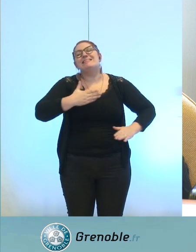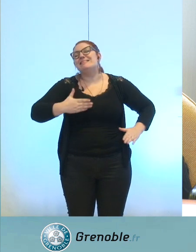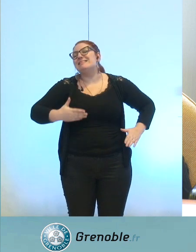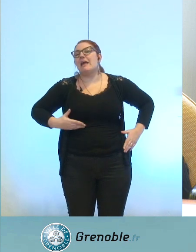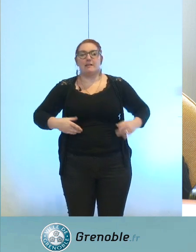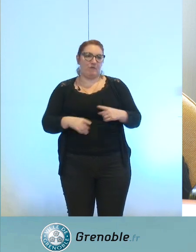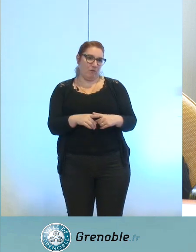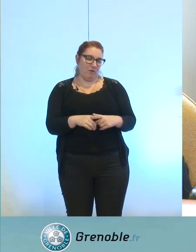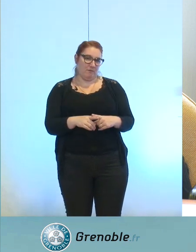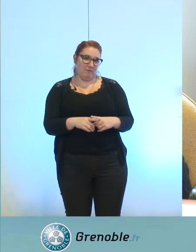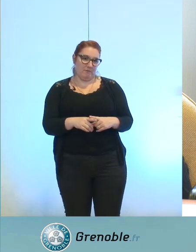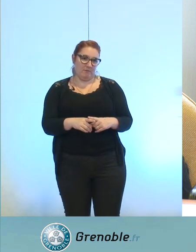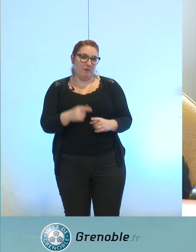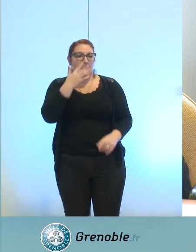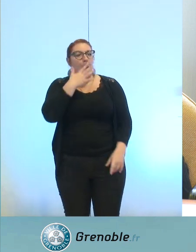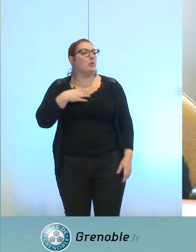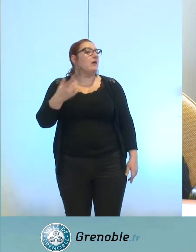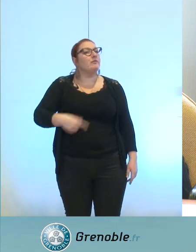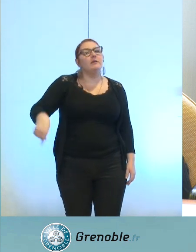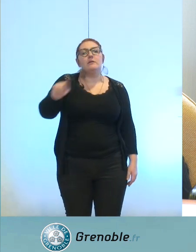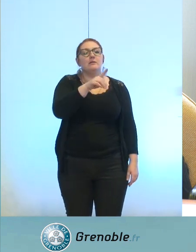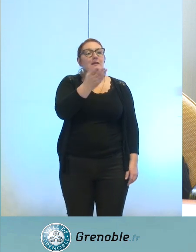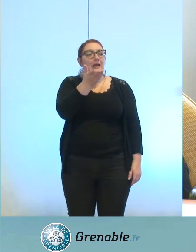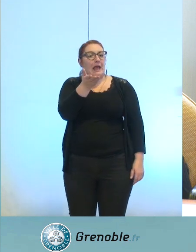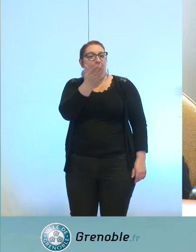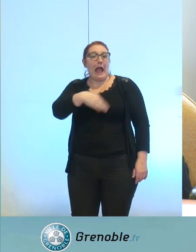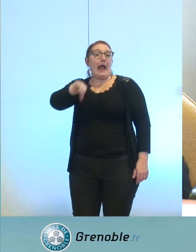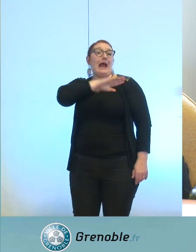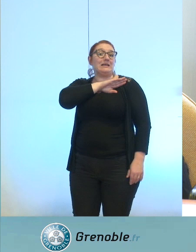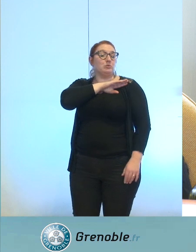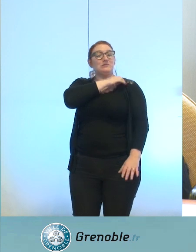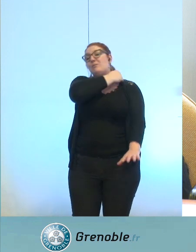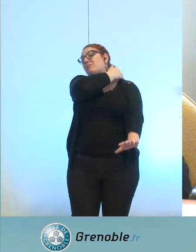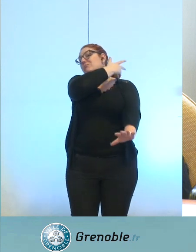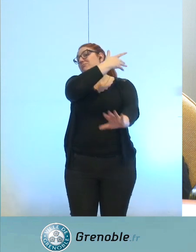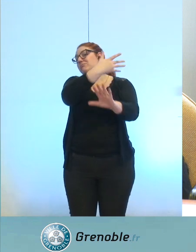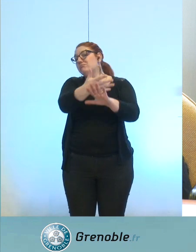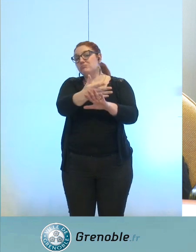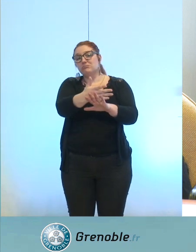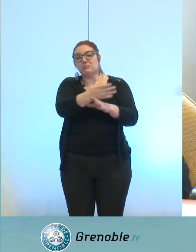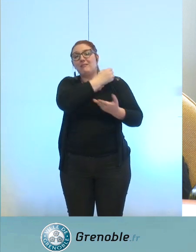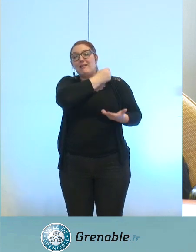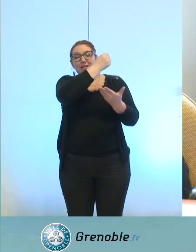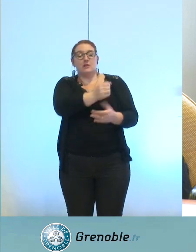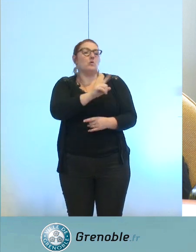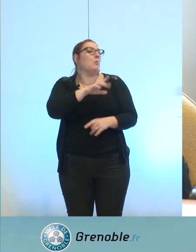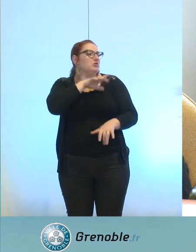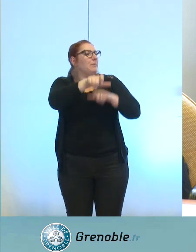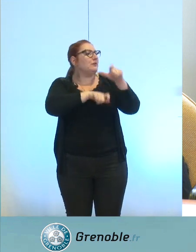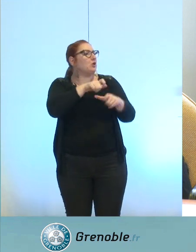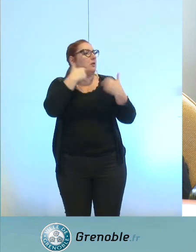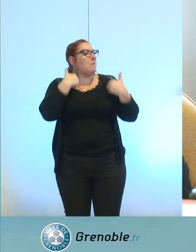pas que vous soyez je ne pense pas que vous soyez responsable de tout ce qui s'est passé avant même si certains membres de votre équipe